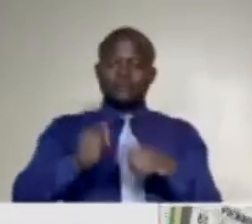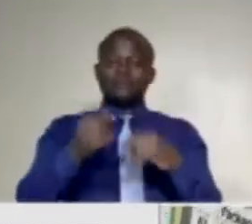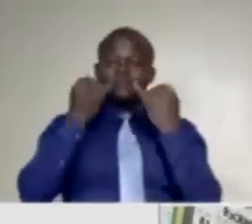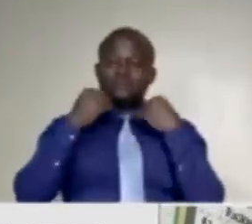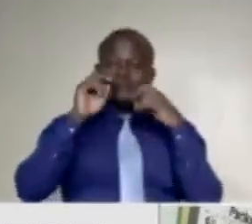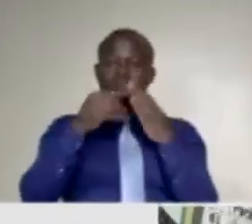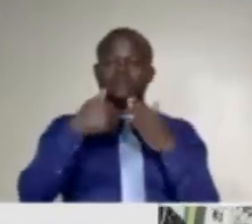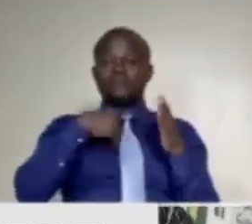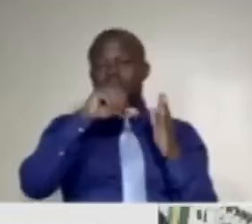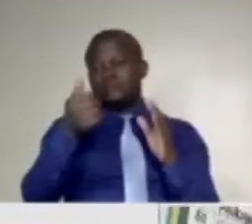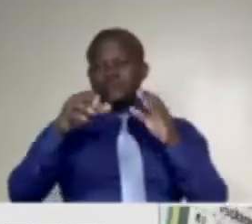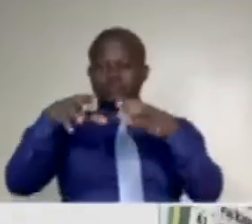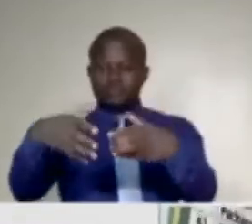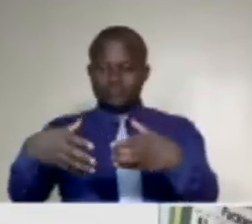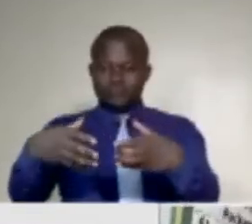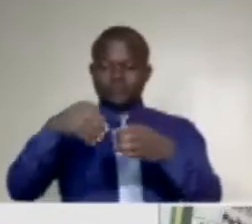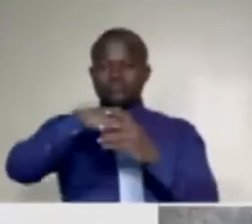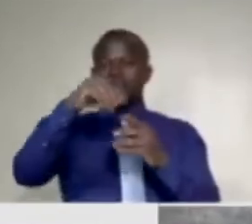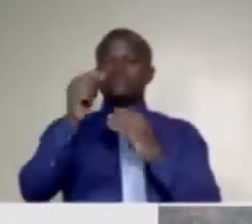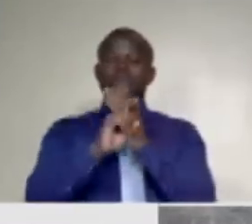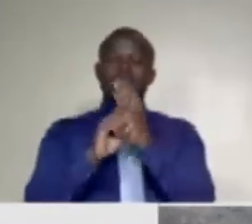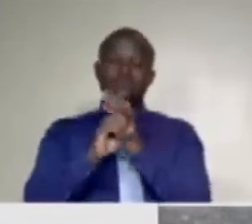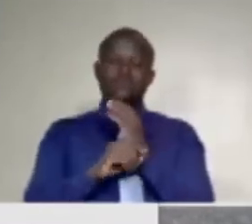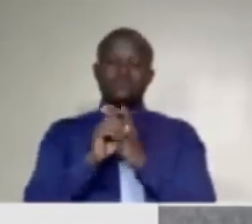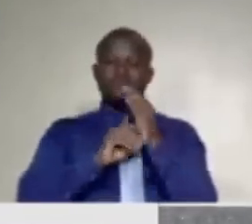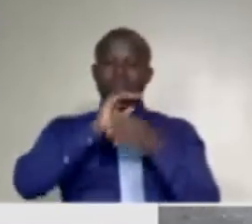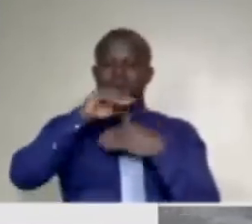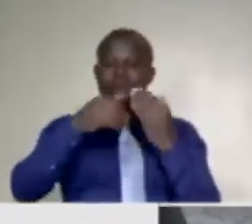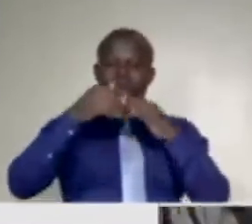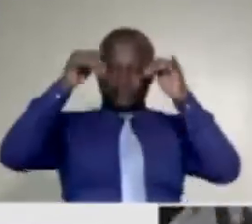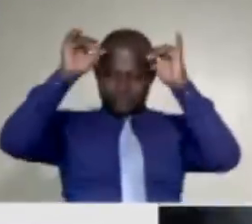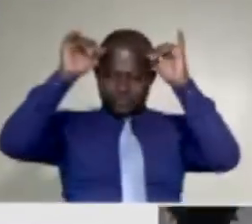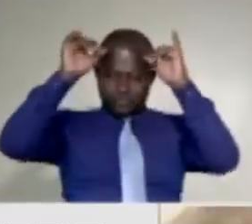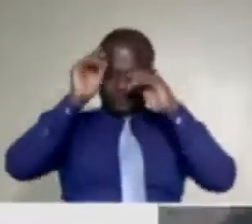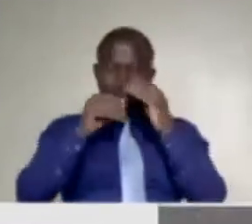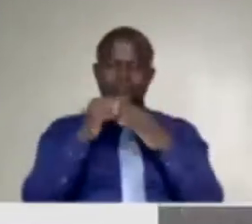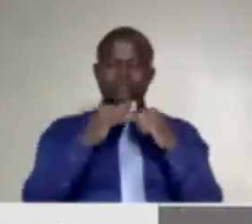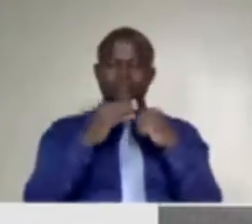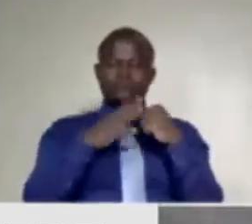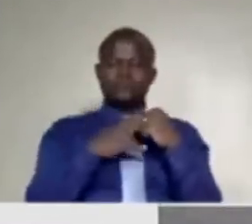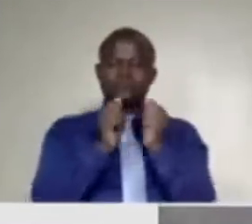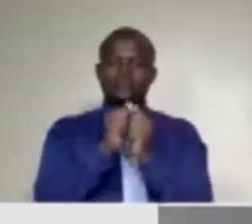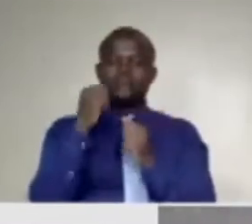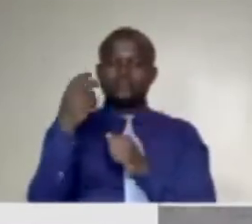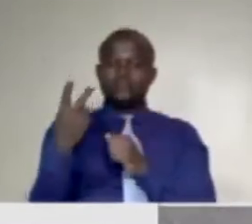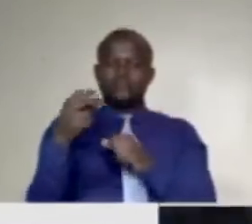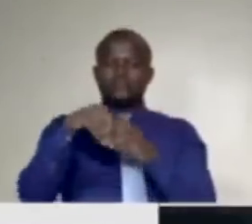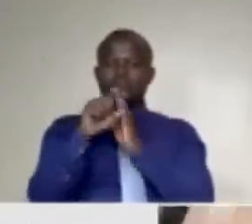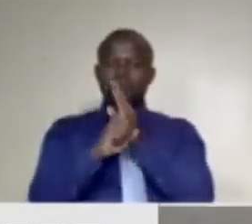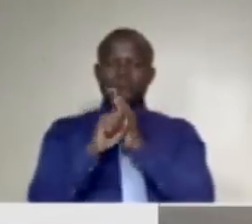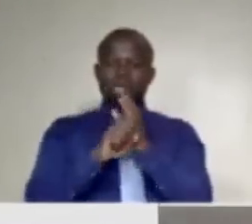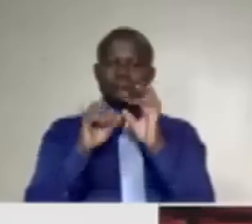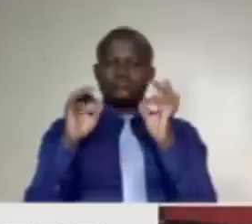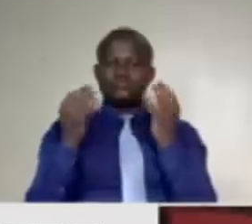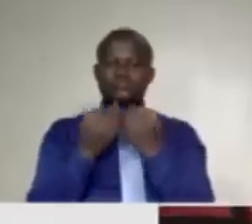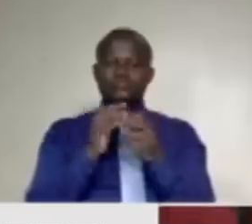bakambwira bati ufite ikindi cyiciro ikirimo kandi karere. Mu karere kose ka Nyagatare abantu 8912 bagize imiryango irenga